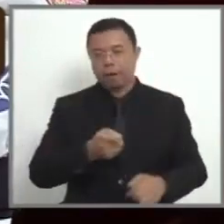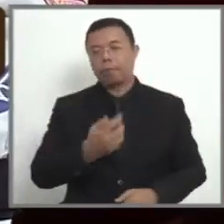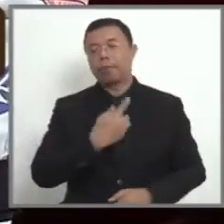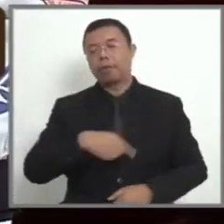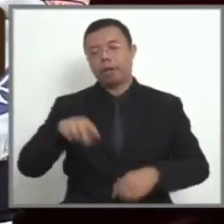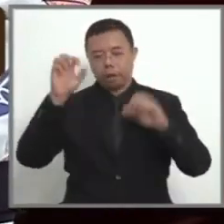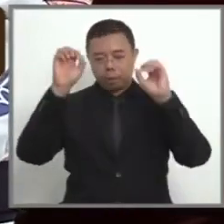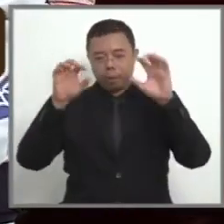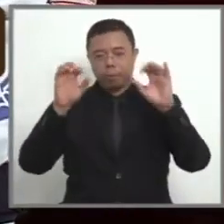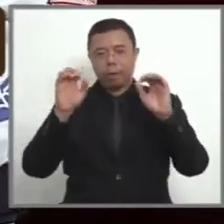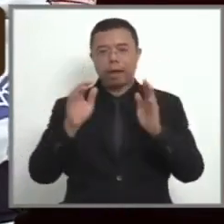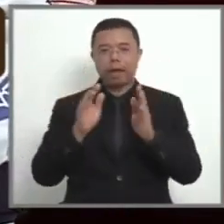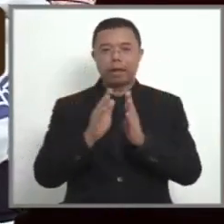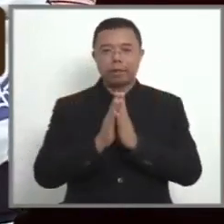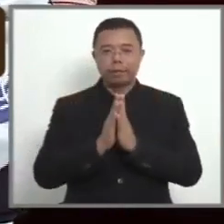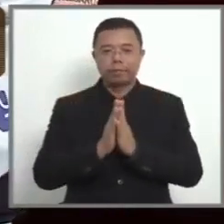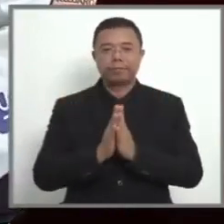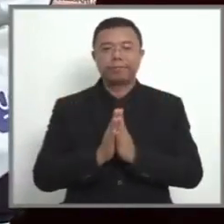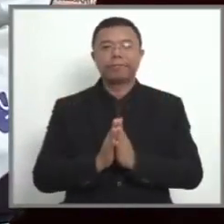warahmatullahi